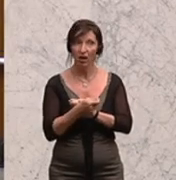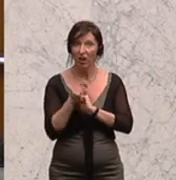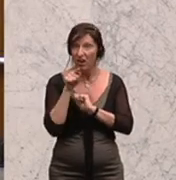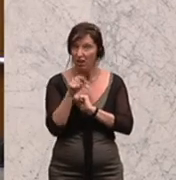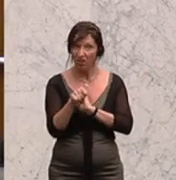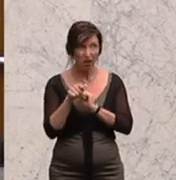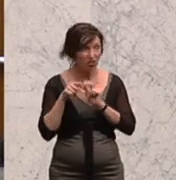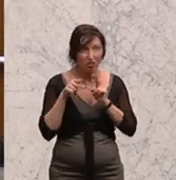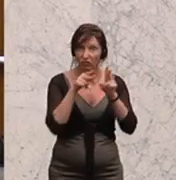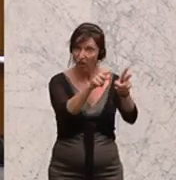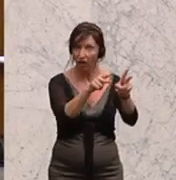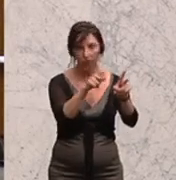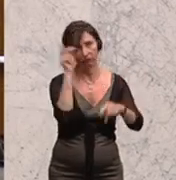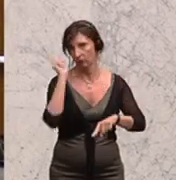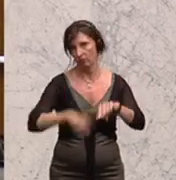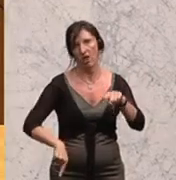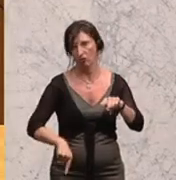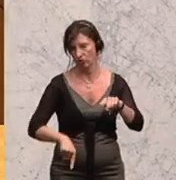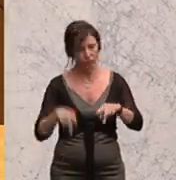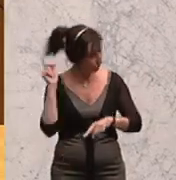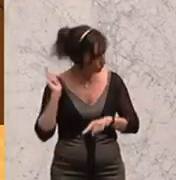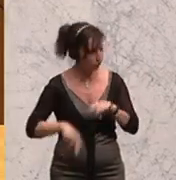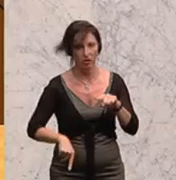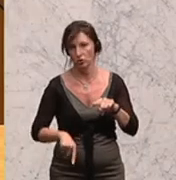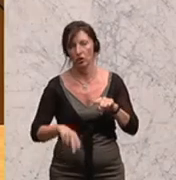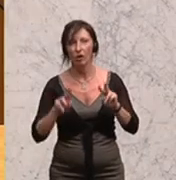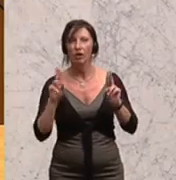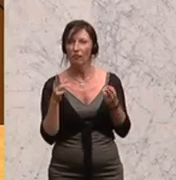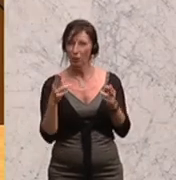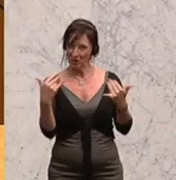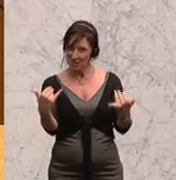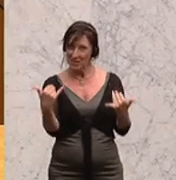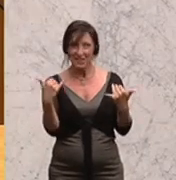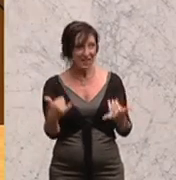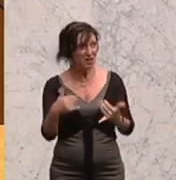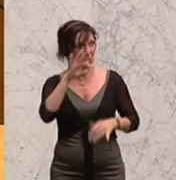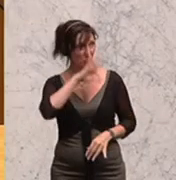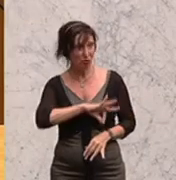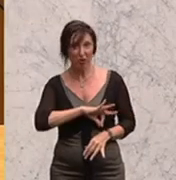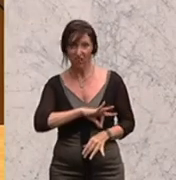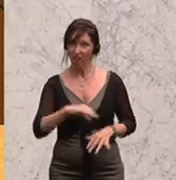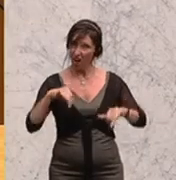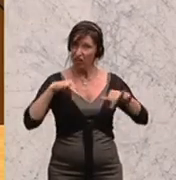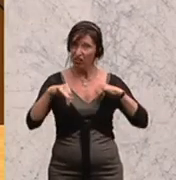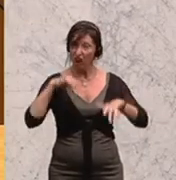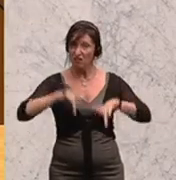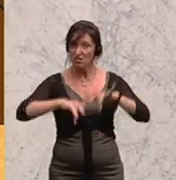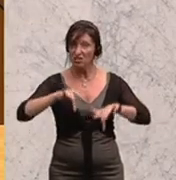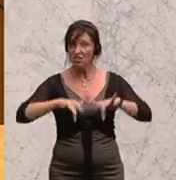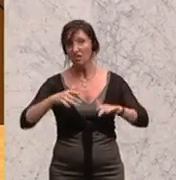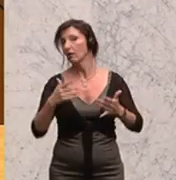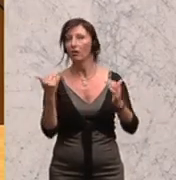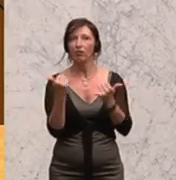falsche Richtung, absolut in die falsche Richtung. Weil mit der Registrierkassenverordnung kriminalisieren Sie kleine